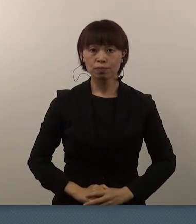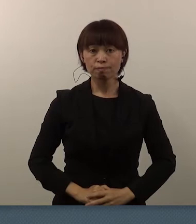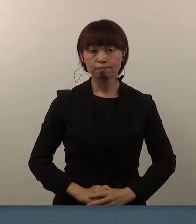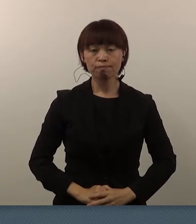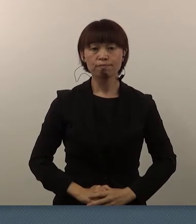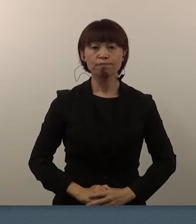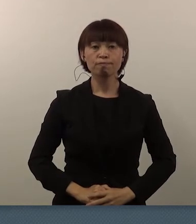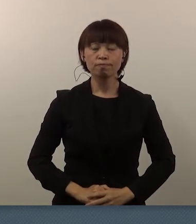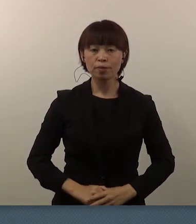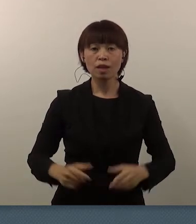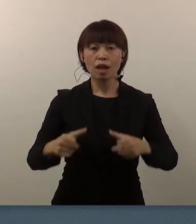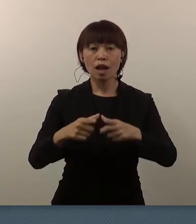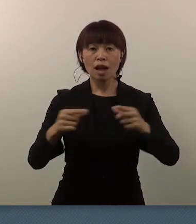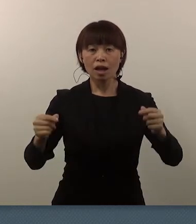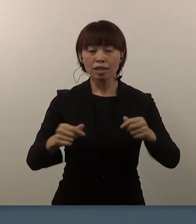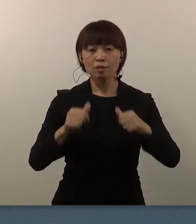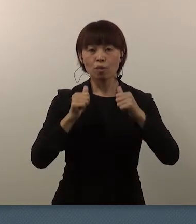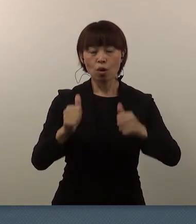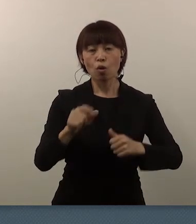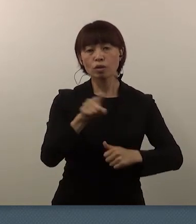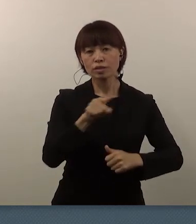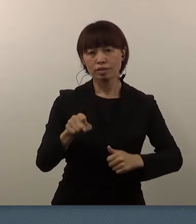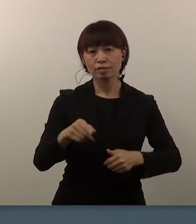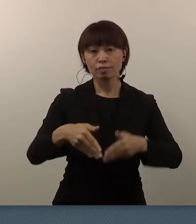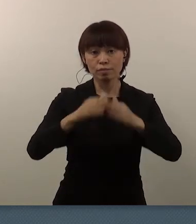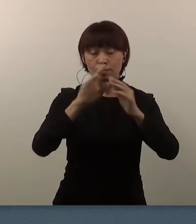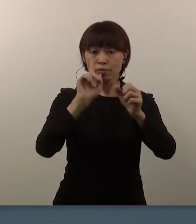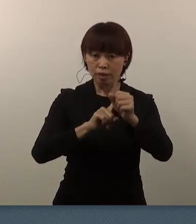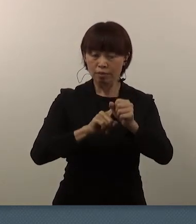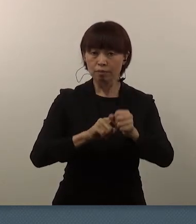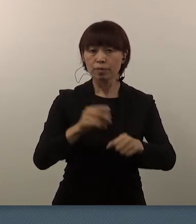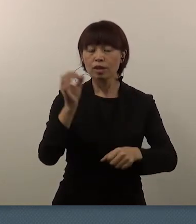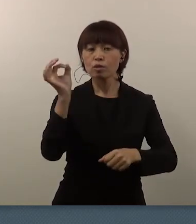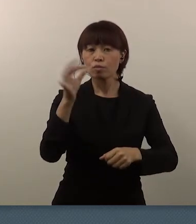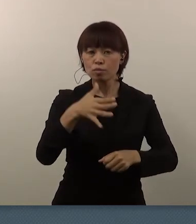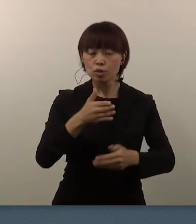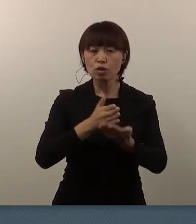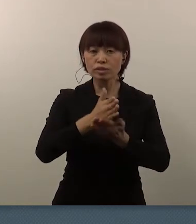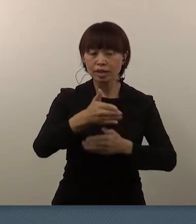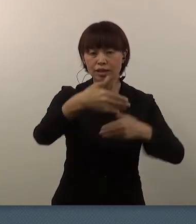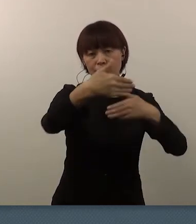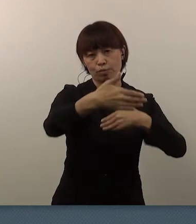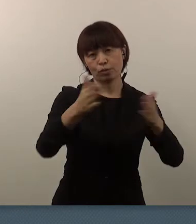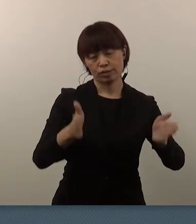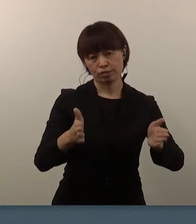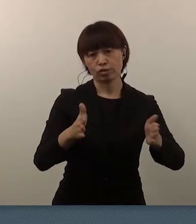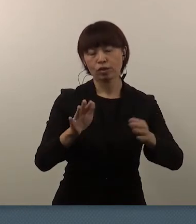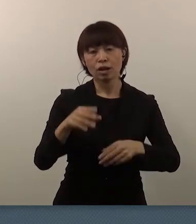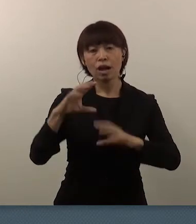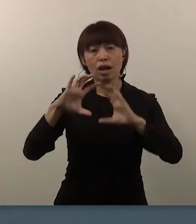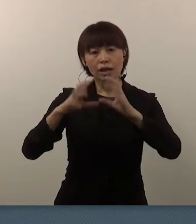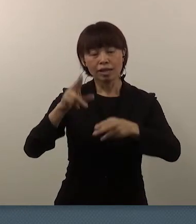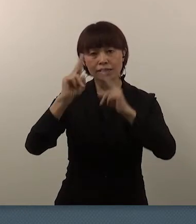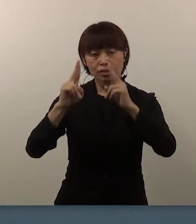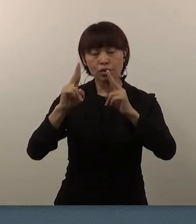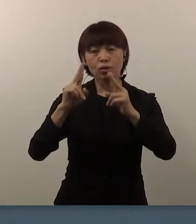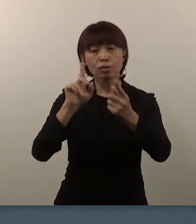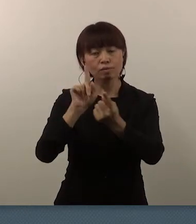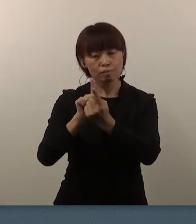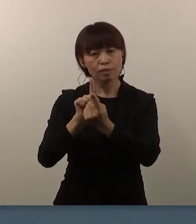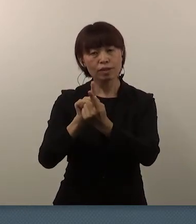県では日本法人の設立に向けて無料スタートアップオフィスや外資系企業向けレンタルオフィスの提